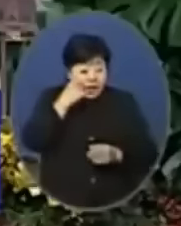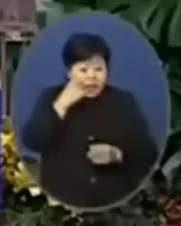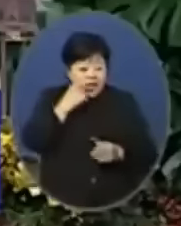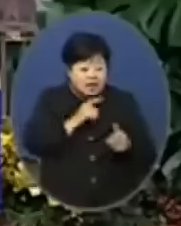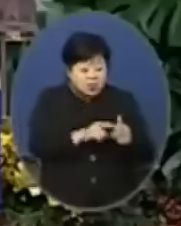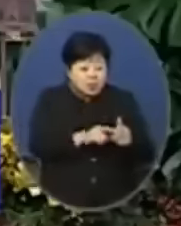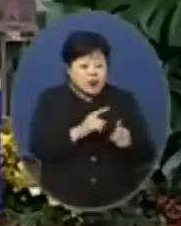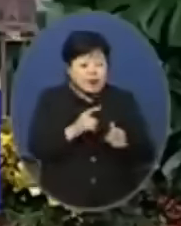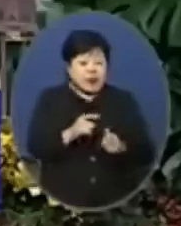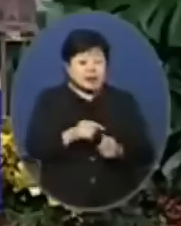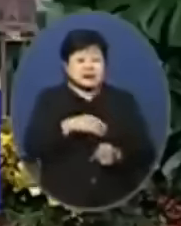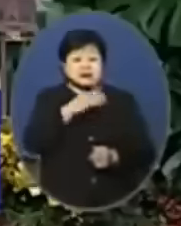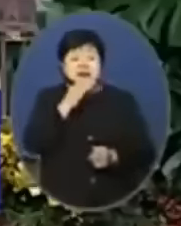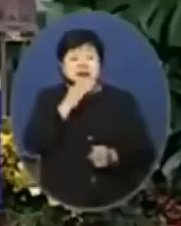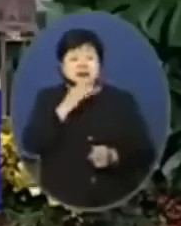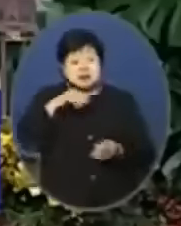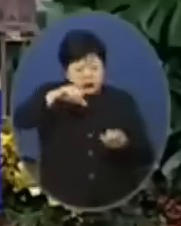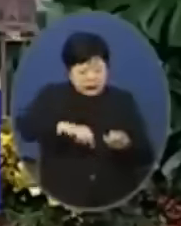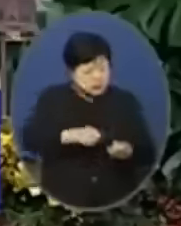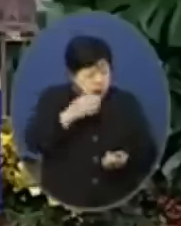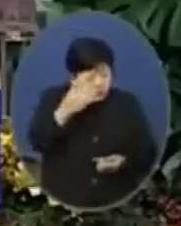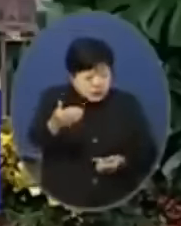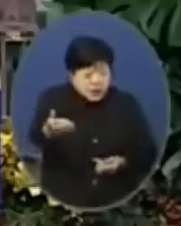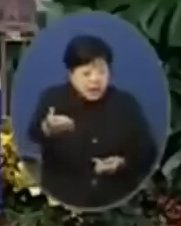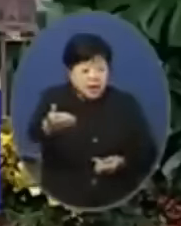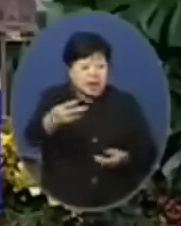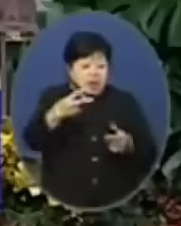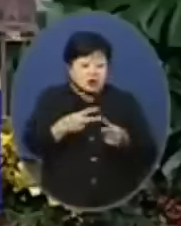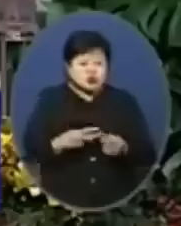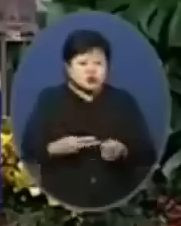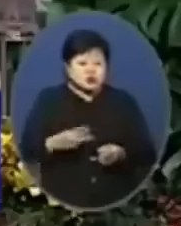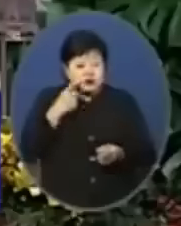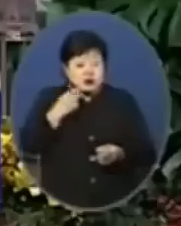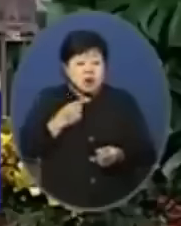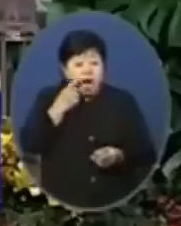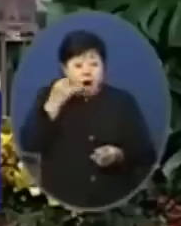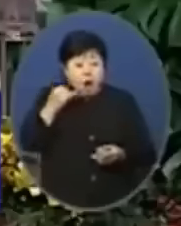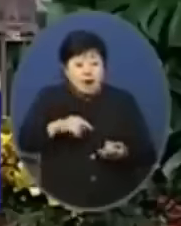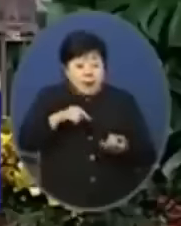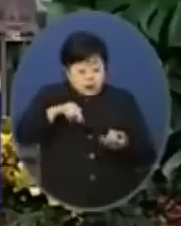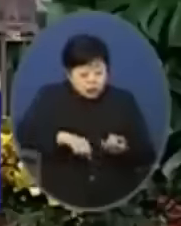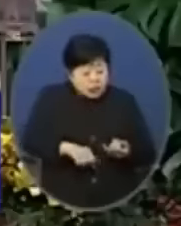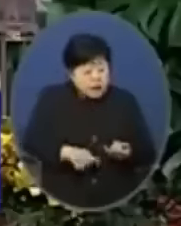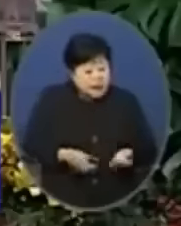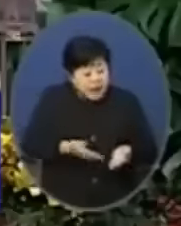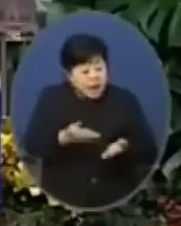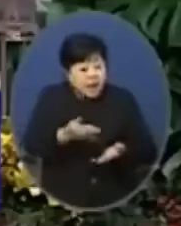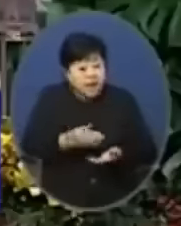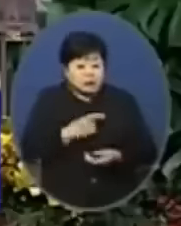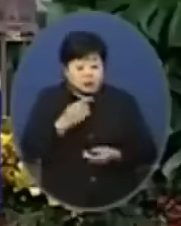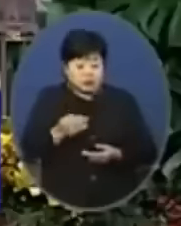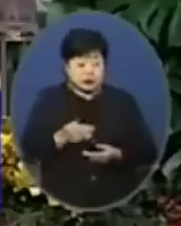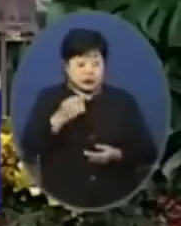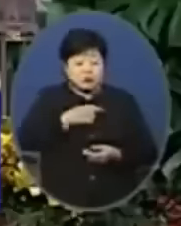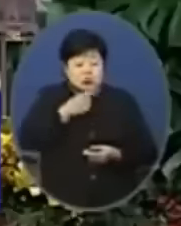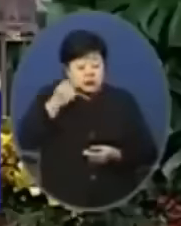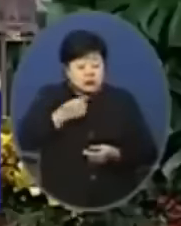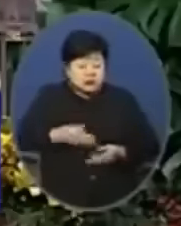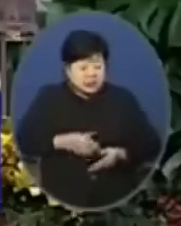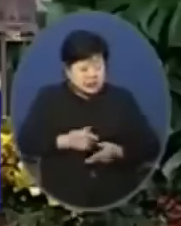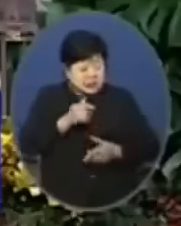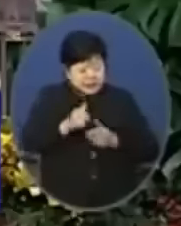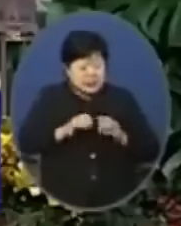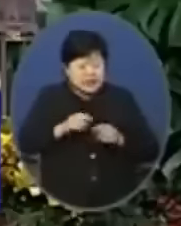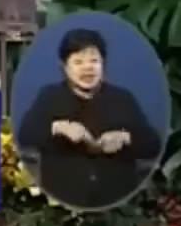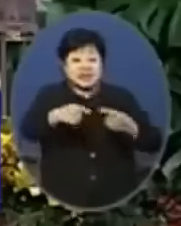이르되 사람이 늙으면 어떻게 날 수가 있사옵나이까? 두 번째 모태에 들어갔다 날 수 있사옵나이까? 사람이 물과 성령으로 나지 아니하면 하나님 나라에